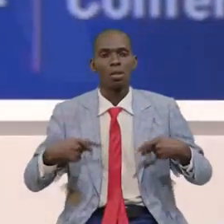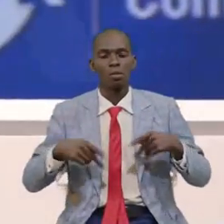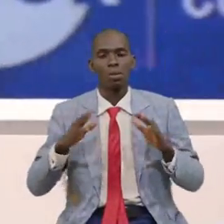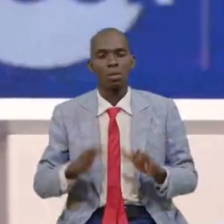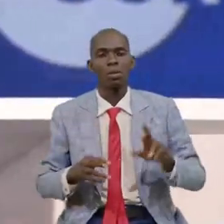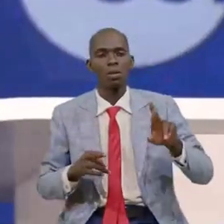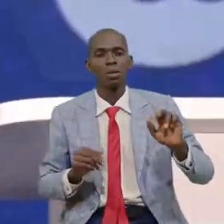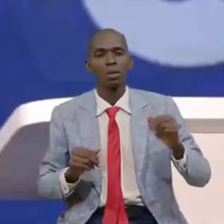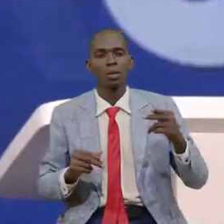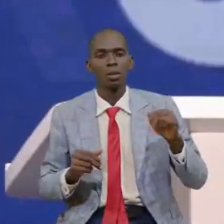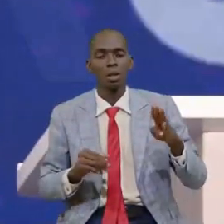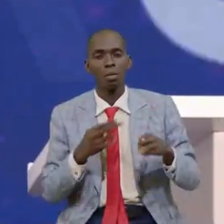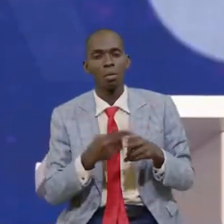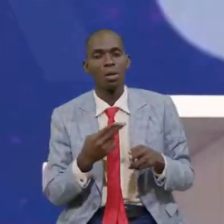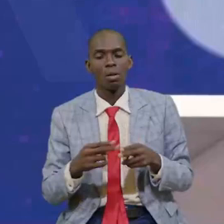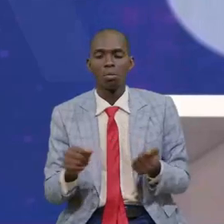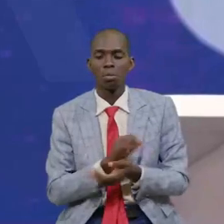prostituée ne périt pas.